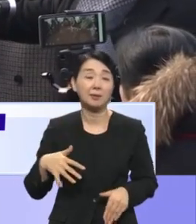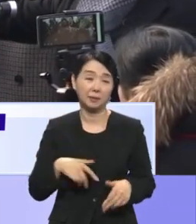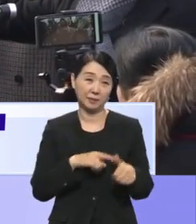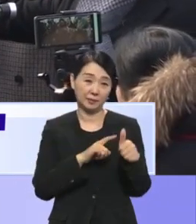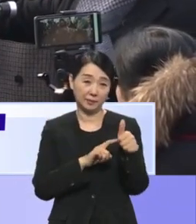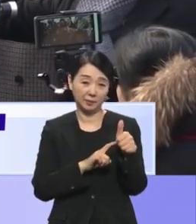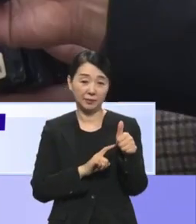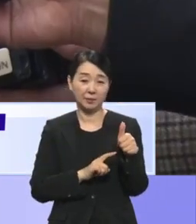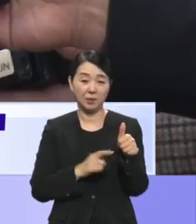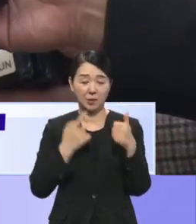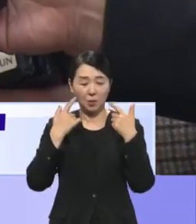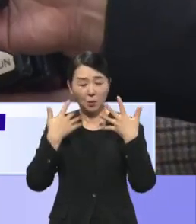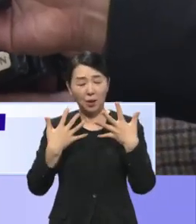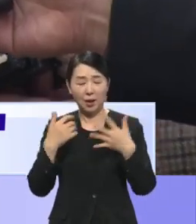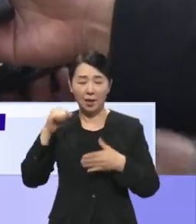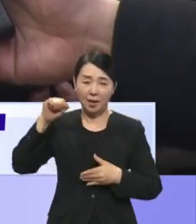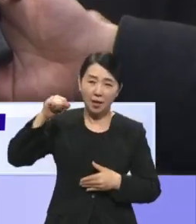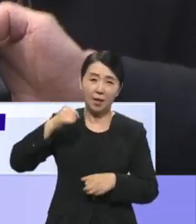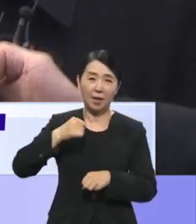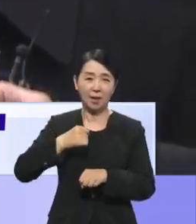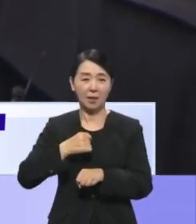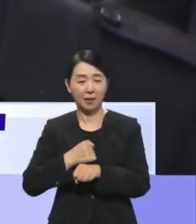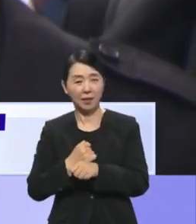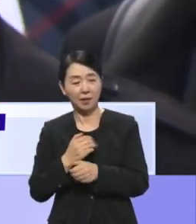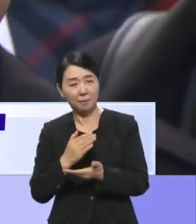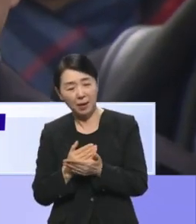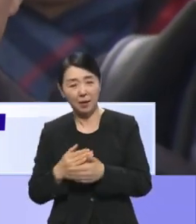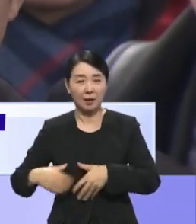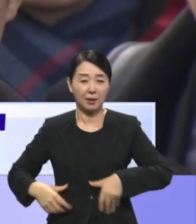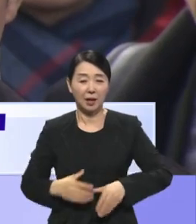그거를 확정하지 않은 것 같아요